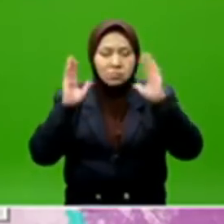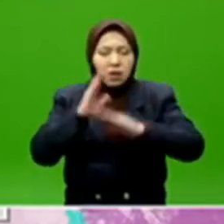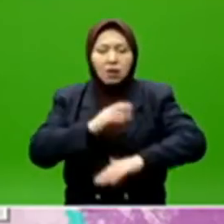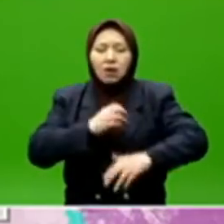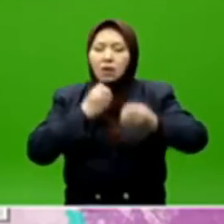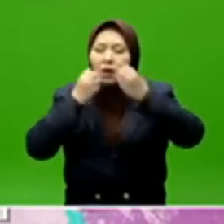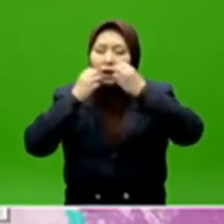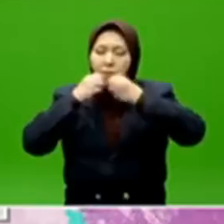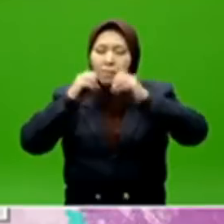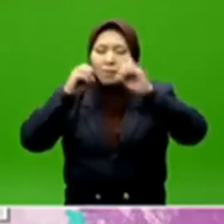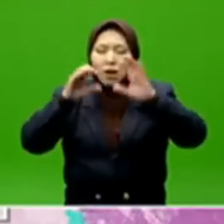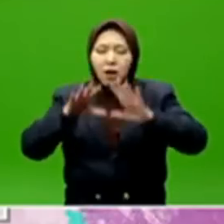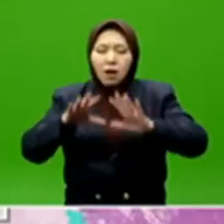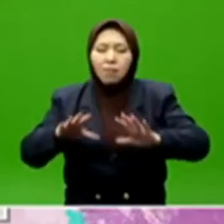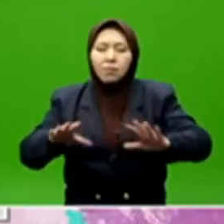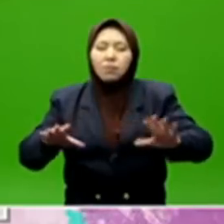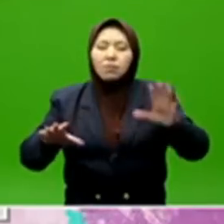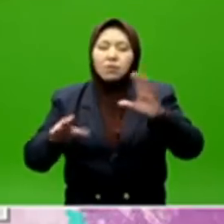ليقيموا الصلاة